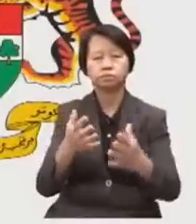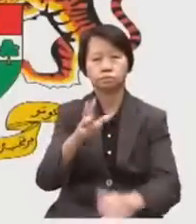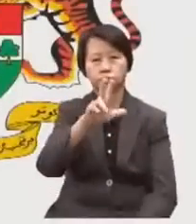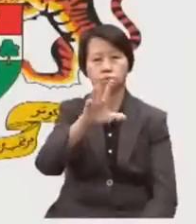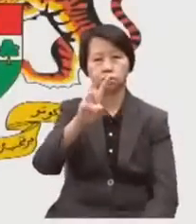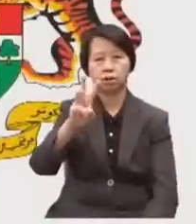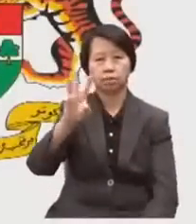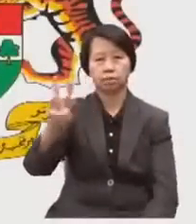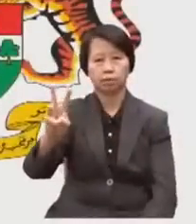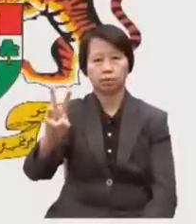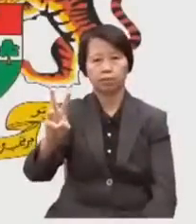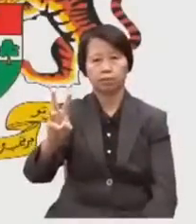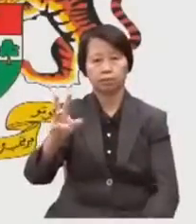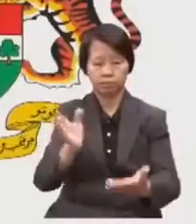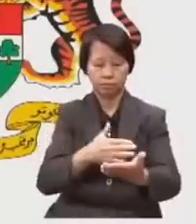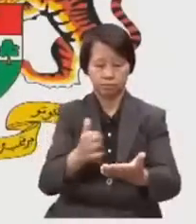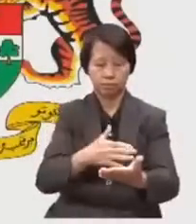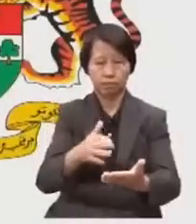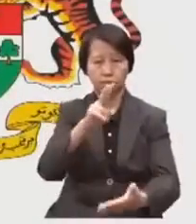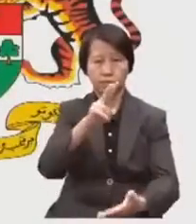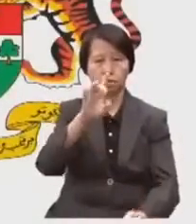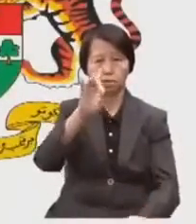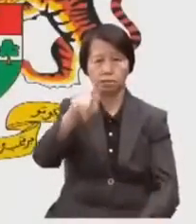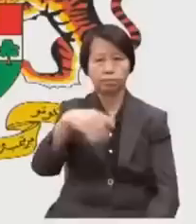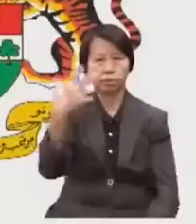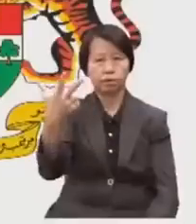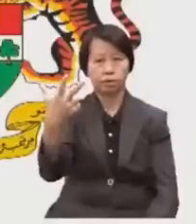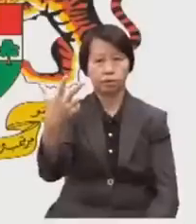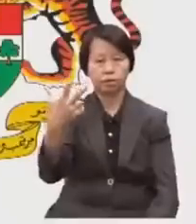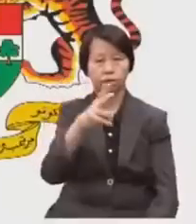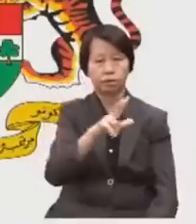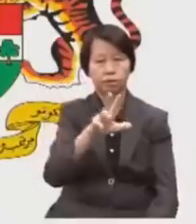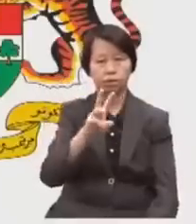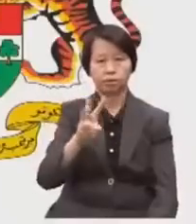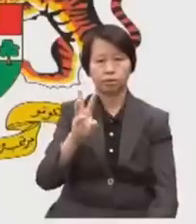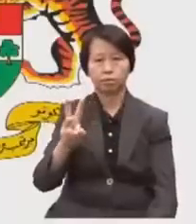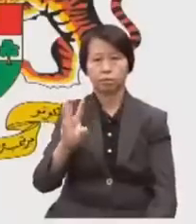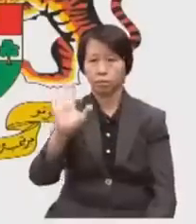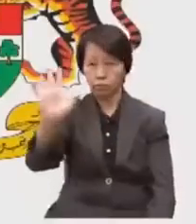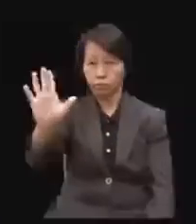366 pada 28 366